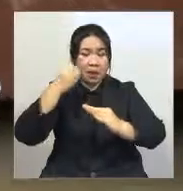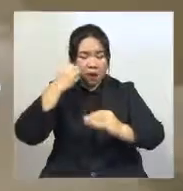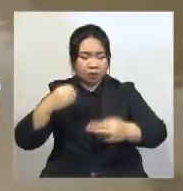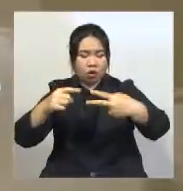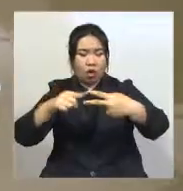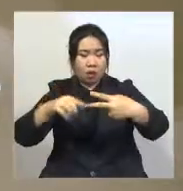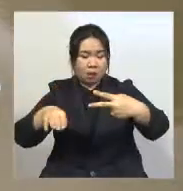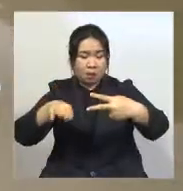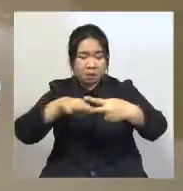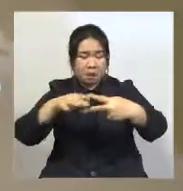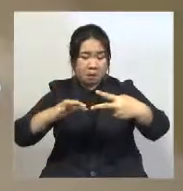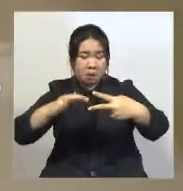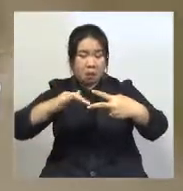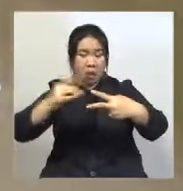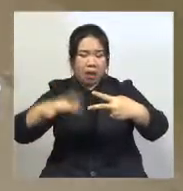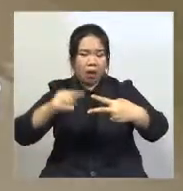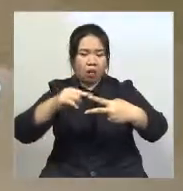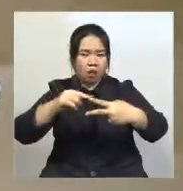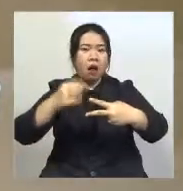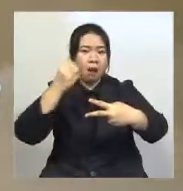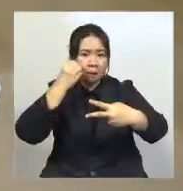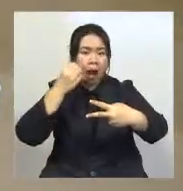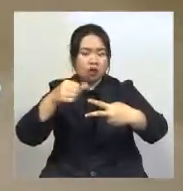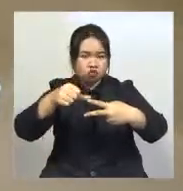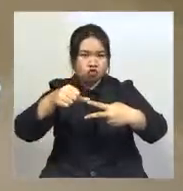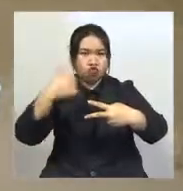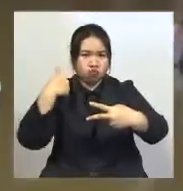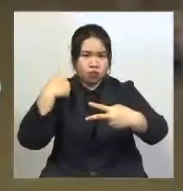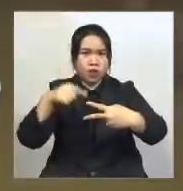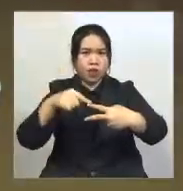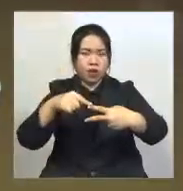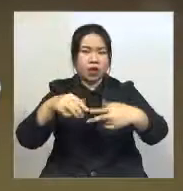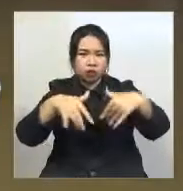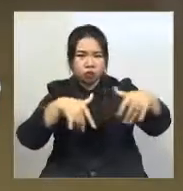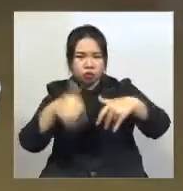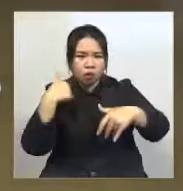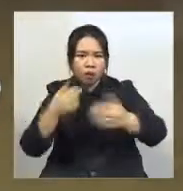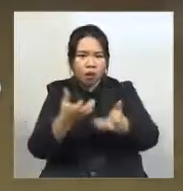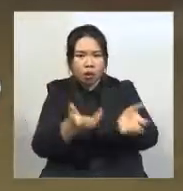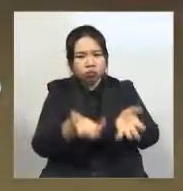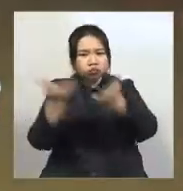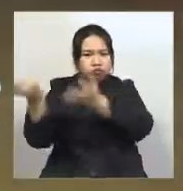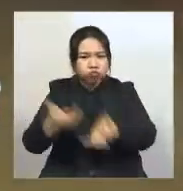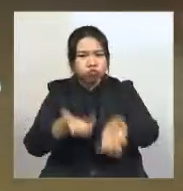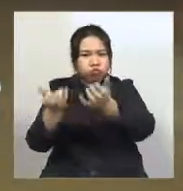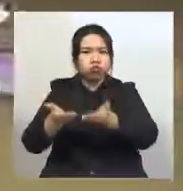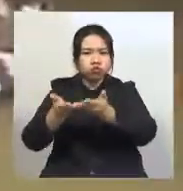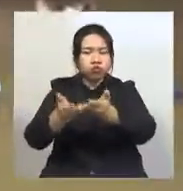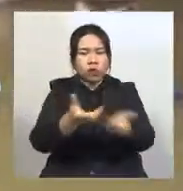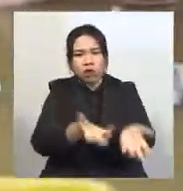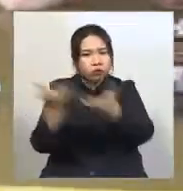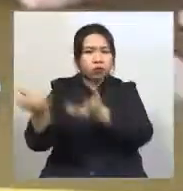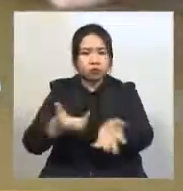ม่ท่วมชั้น2ชาวบ้านบางครอบครัวก็ยังคงอาศัยอยู่ชาวบ้านบางส่วนก็ยังทยอยขนของออกมาทางเรือกันอย่างต่อเนื่อง